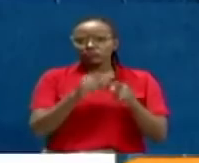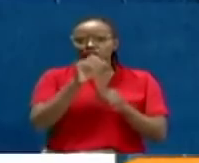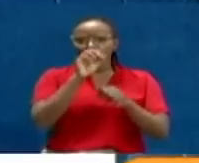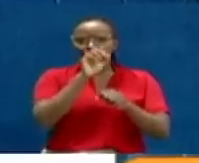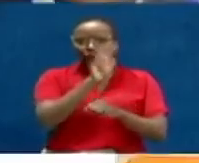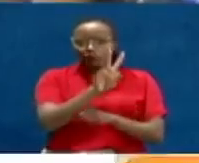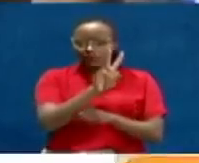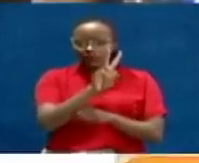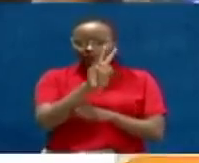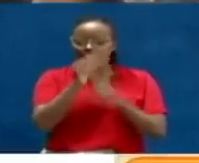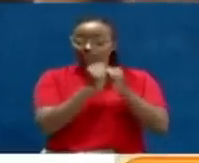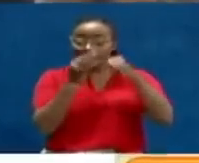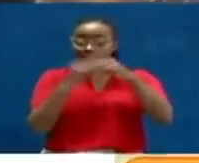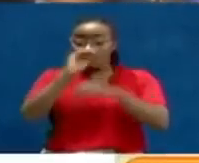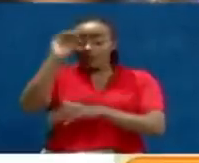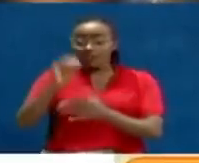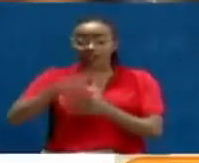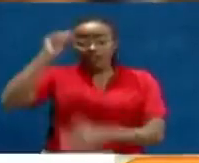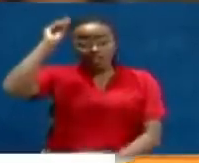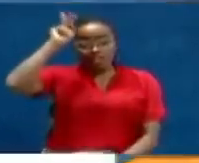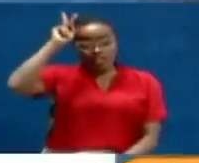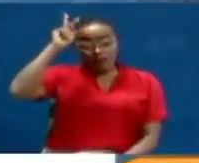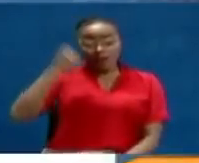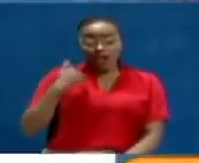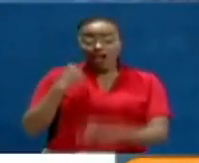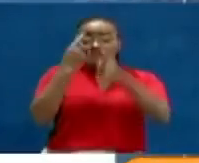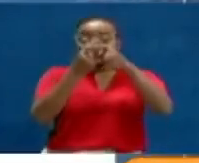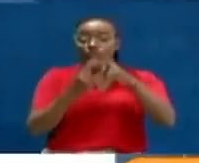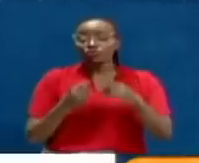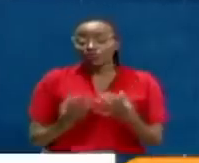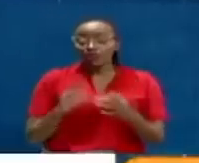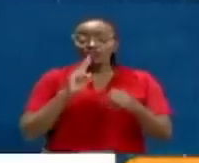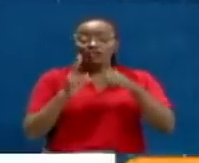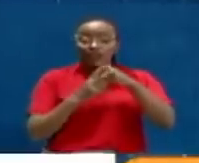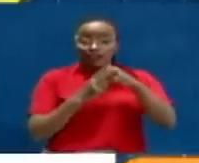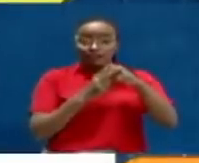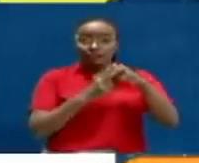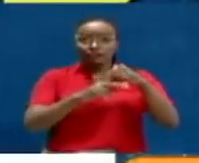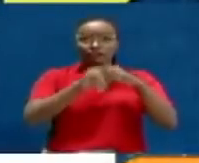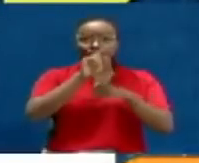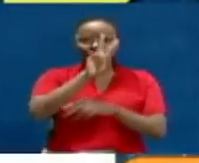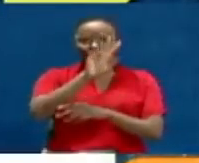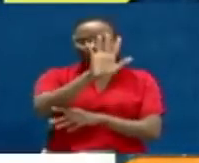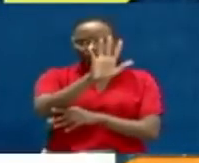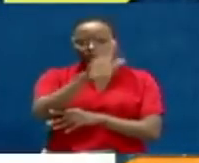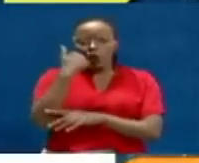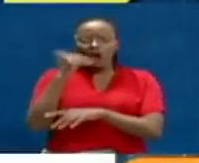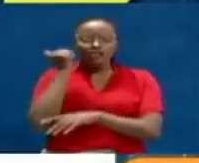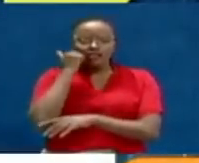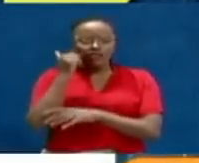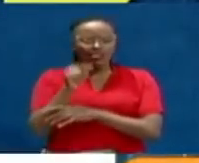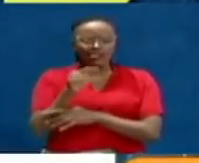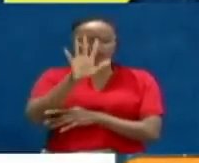18.2% ya maambukizi. Kaunti ya Kiambu nayo imenakili jumla ya watu 725 walioambukizwa ambao